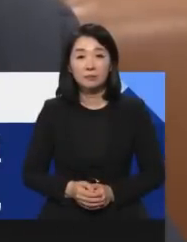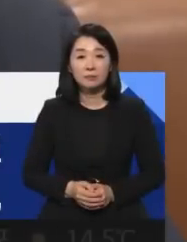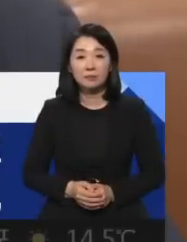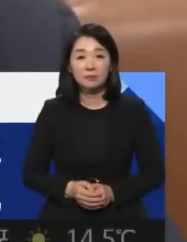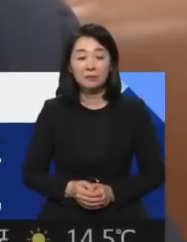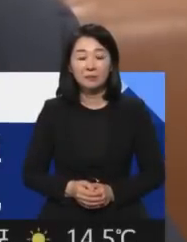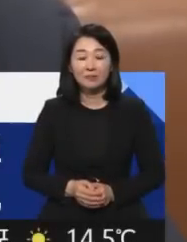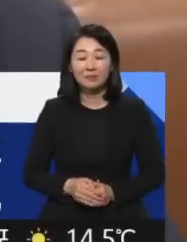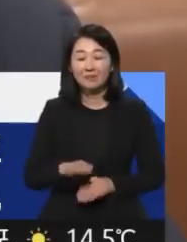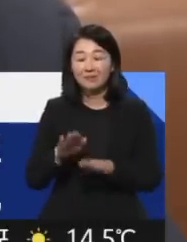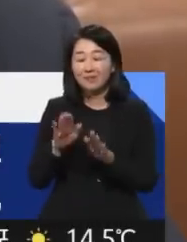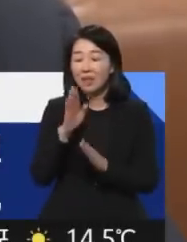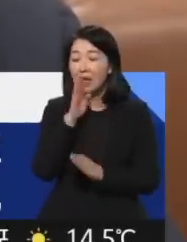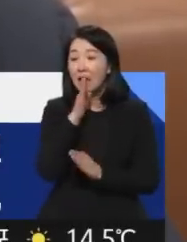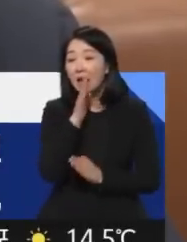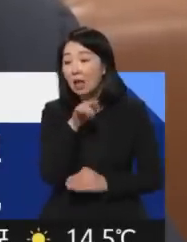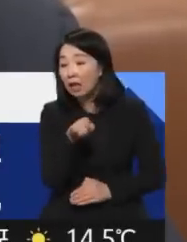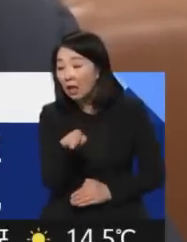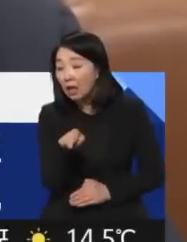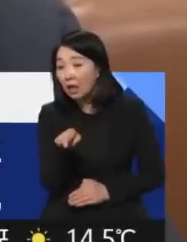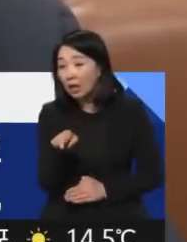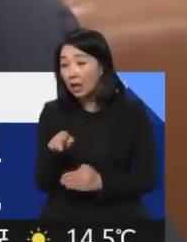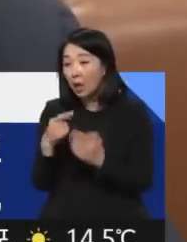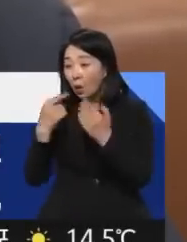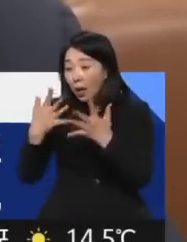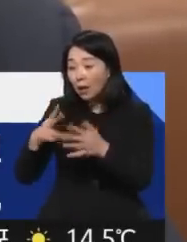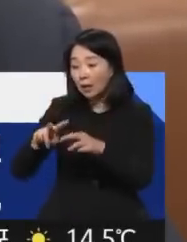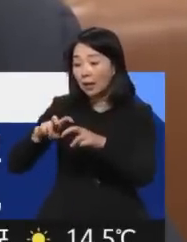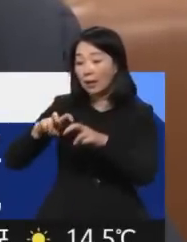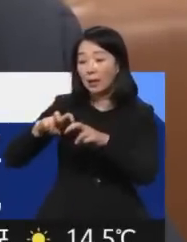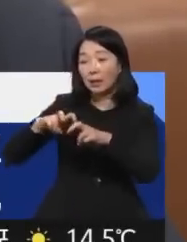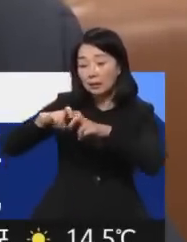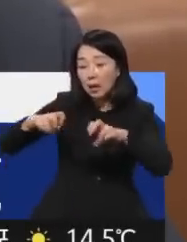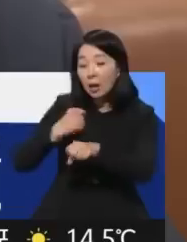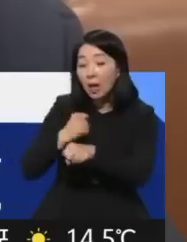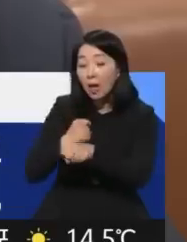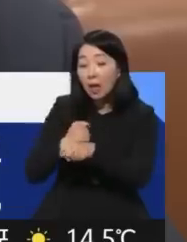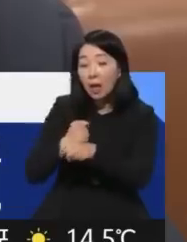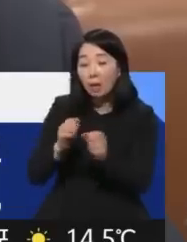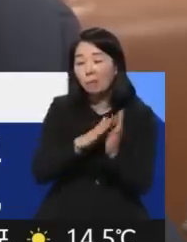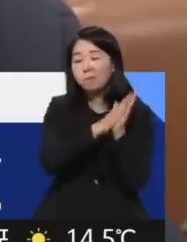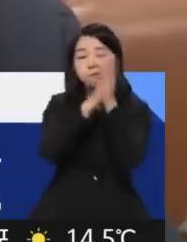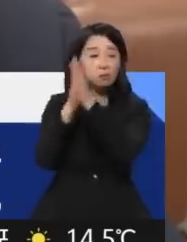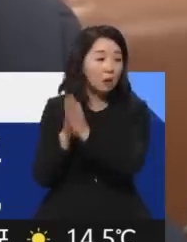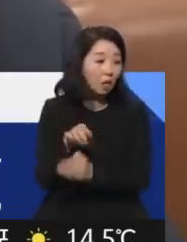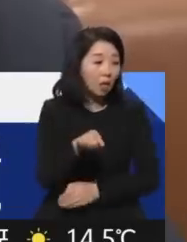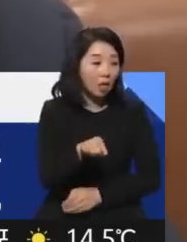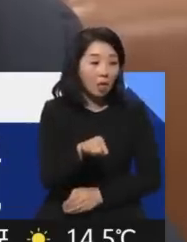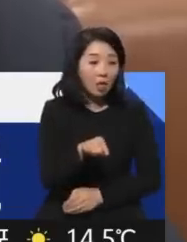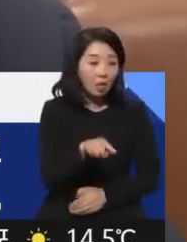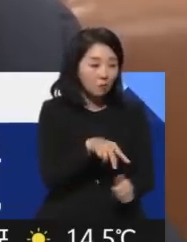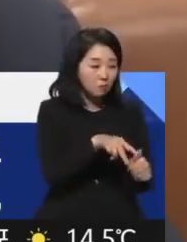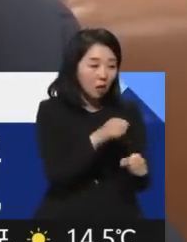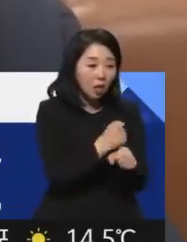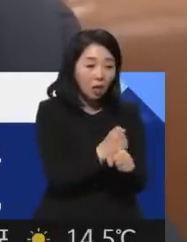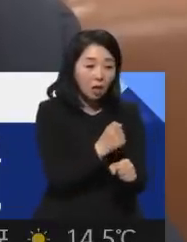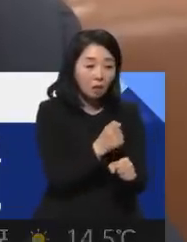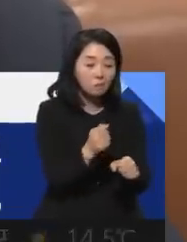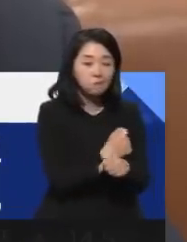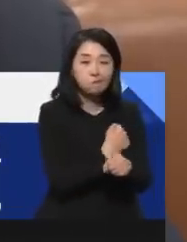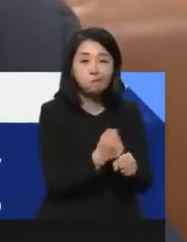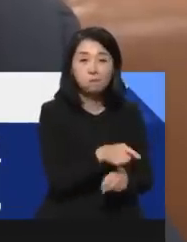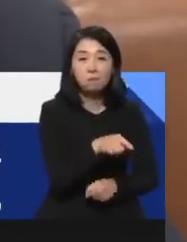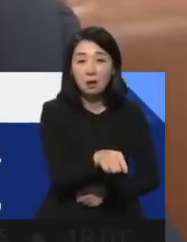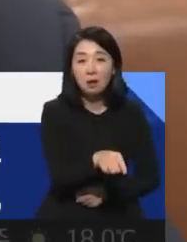앞에서는 이 진상규명을 명확하게 하고 수사를 제대로 하겠다고 하고 뒤에서는 정보 문건을 만들어서